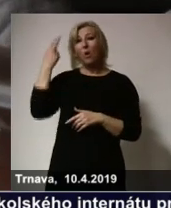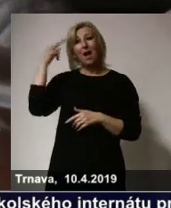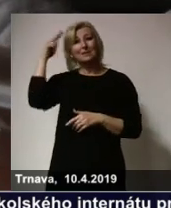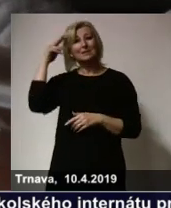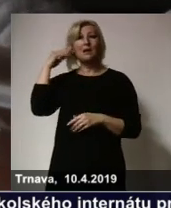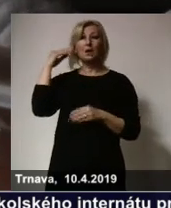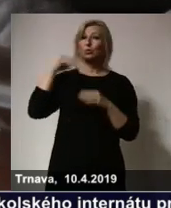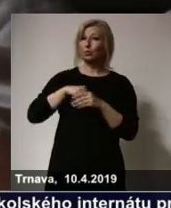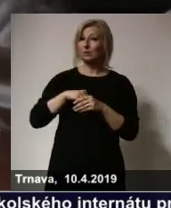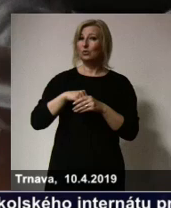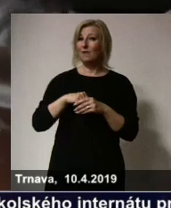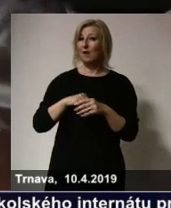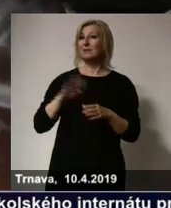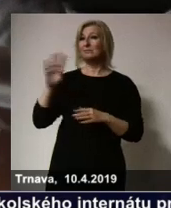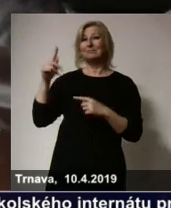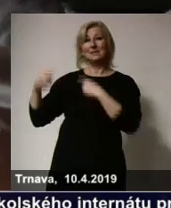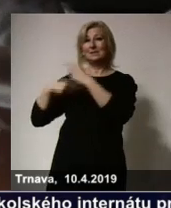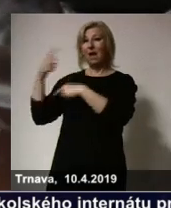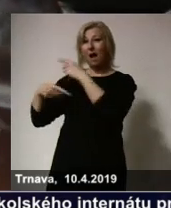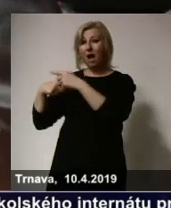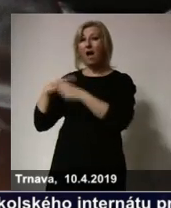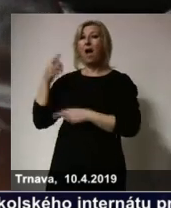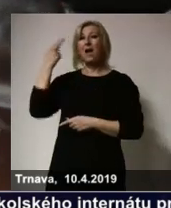ubytovanie, na ktorom bola zvyknutá, ale bola v dezolátnom stave.